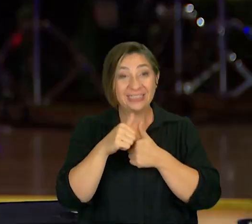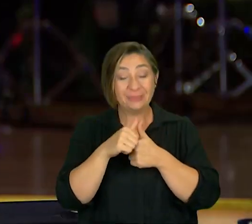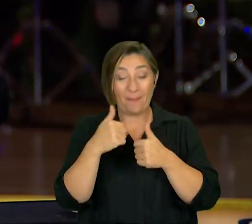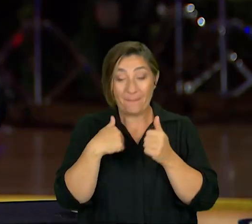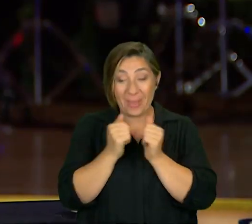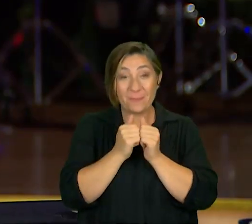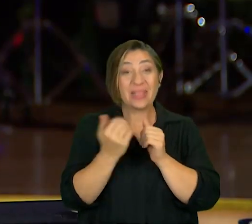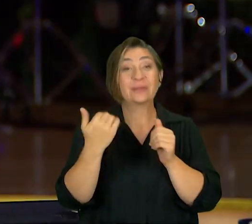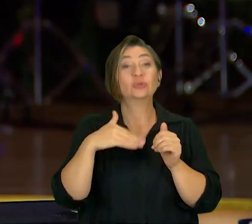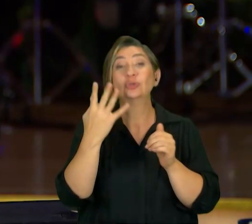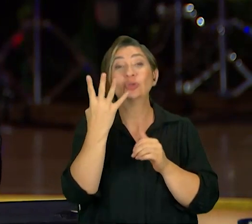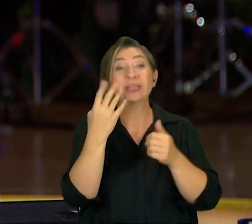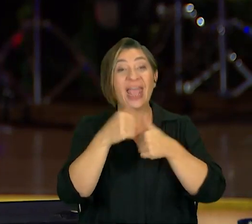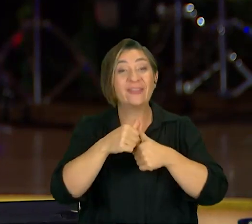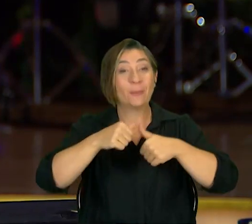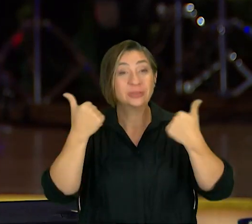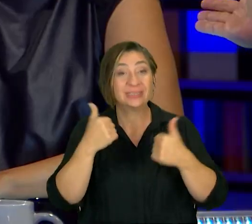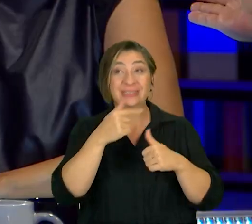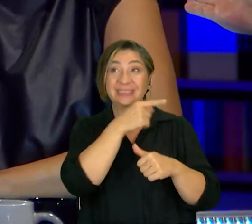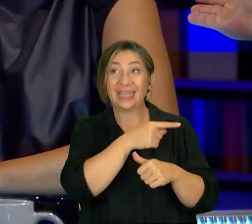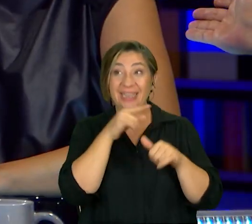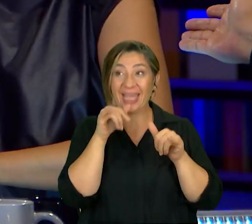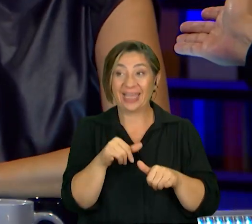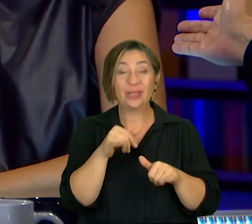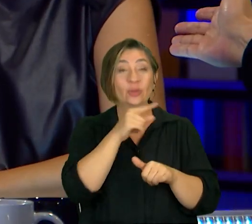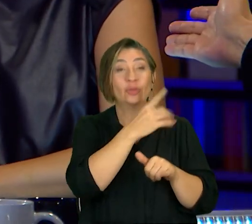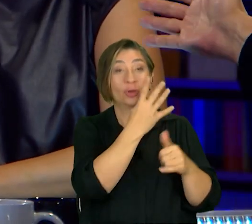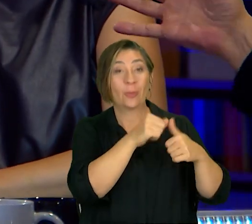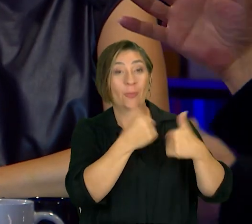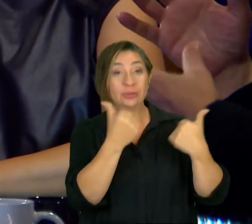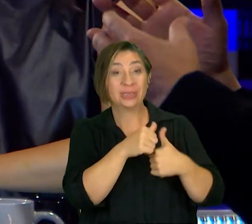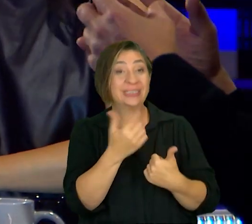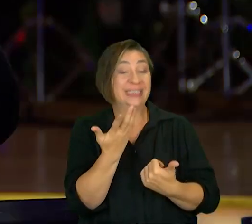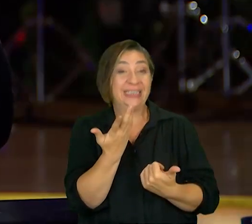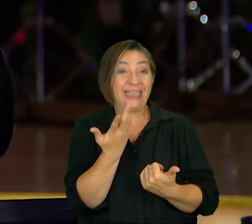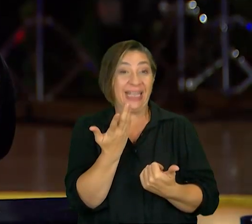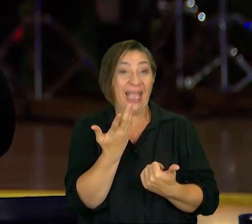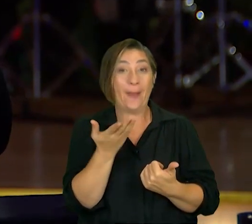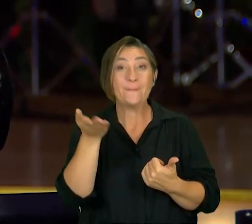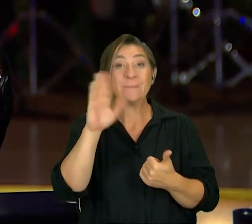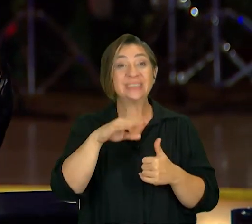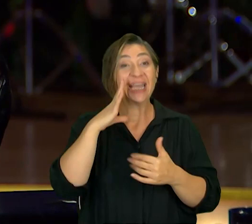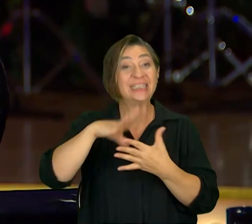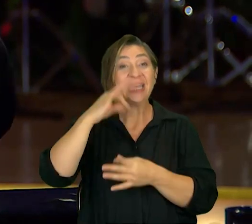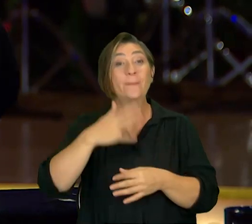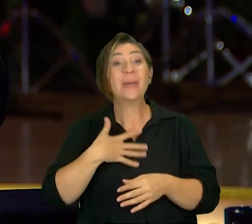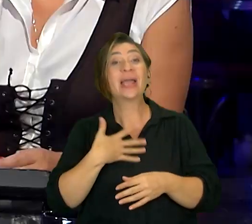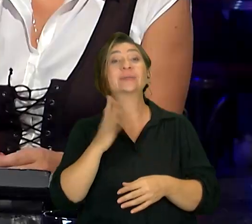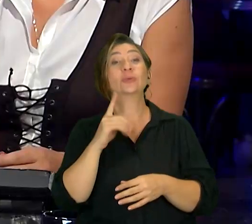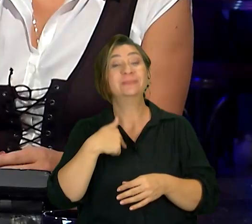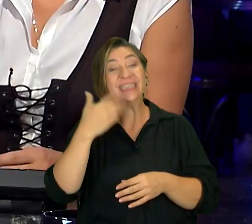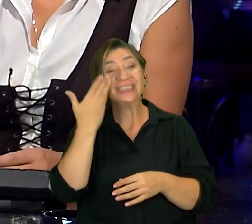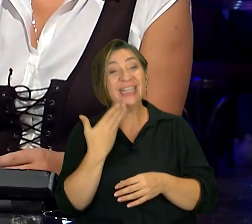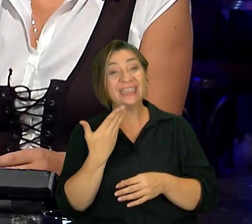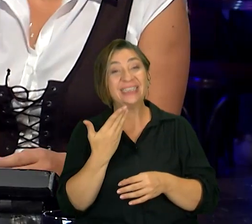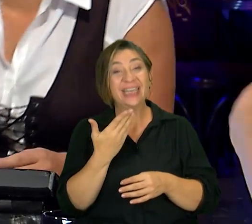takılmıyorsunuz? Demiyorum. Mesela 4 kere evlendim boşandım sen de. Aynen. O da 4 kere evlendi boşandım. Niye mesela başka insanları merak etmiyor musunuz? Bizi izleyin